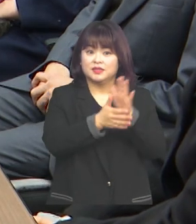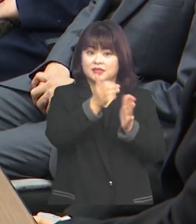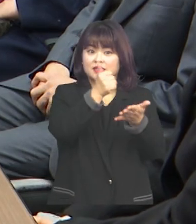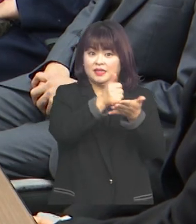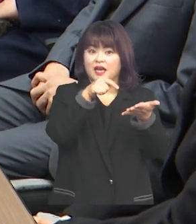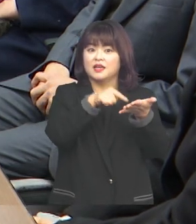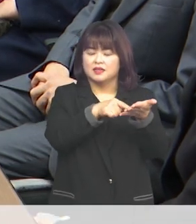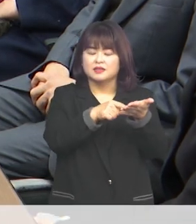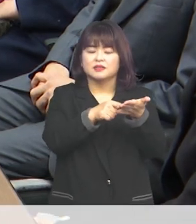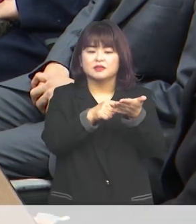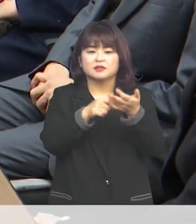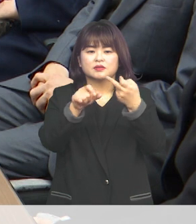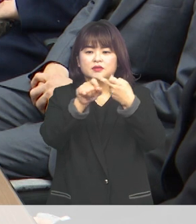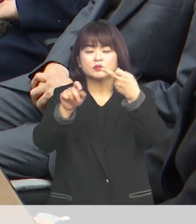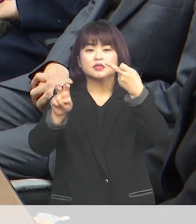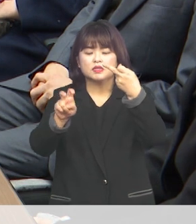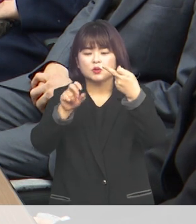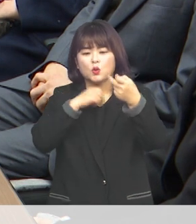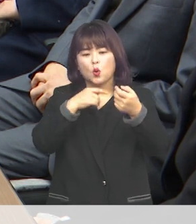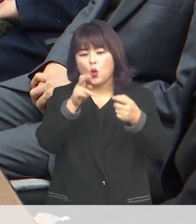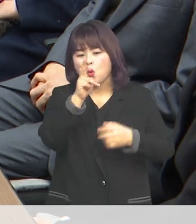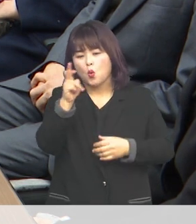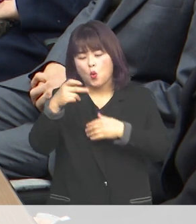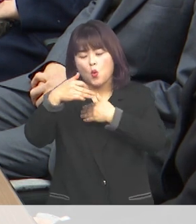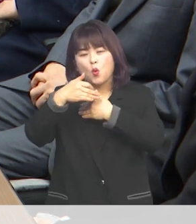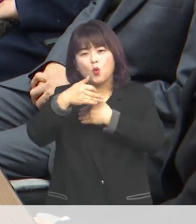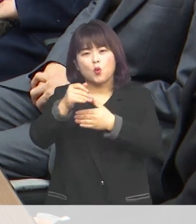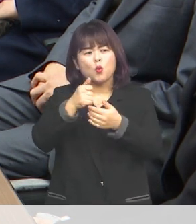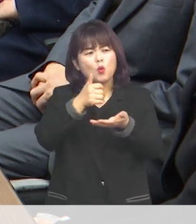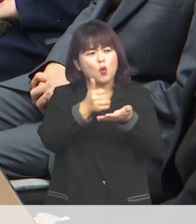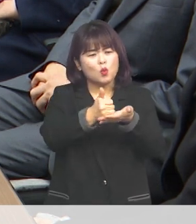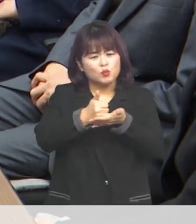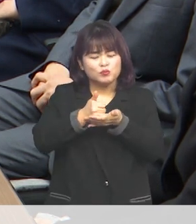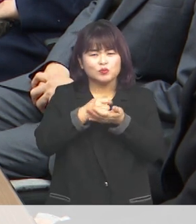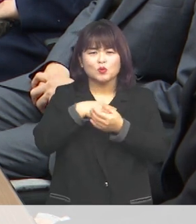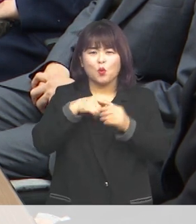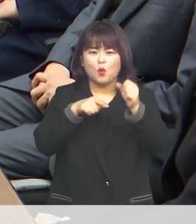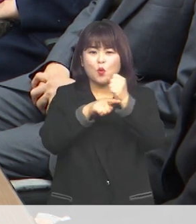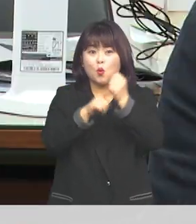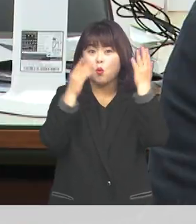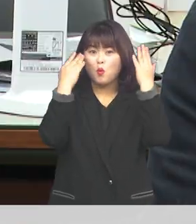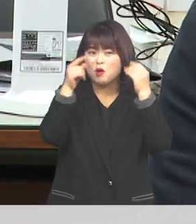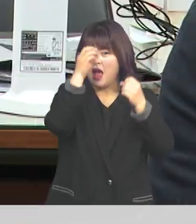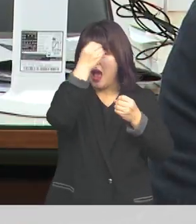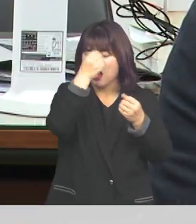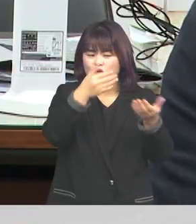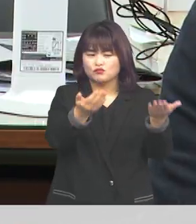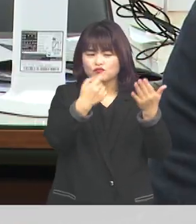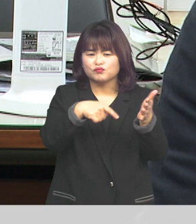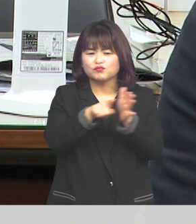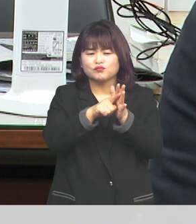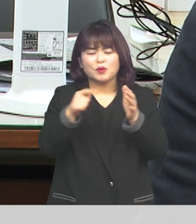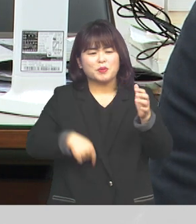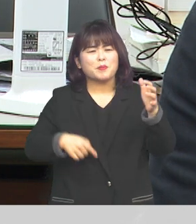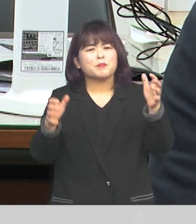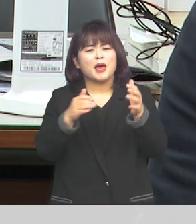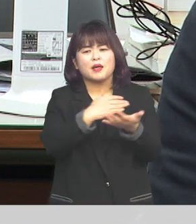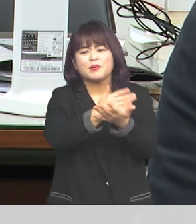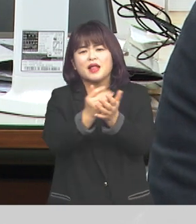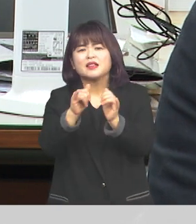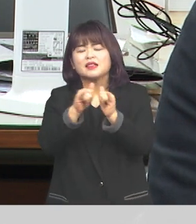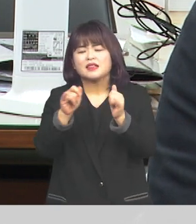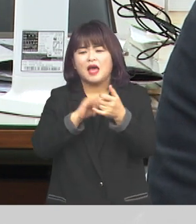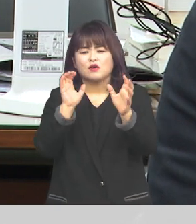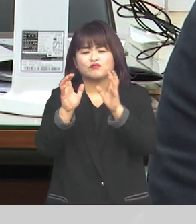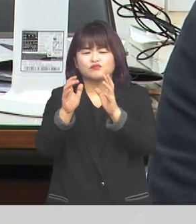이상일 용인특례시장이 20일 시청 시장실에서 과학고 유치에 힘을 모았던 학부모, 용인교육지원청 관계자들과